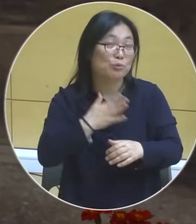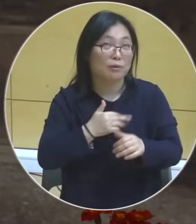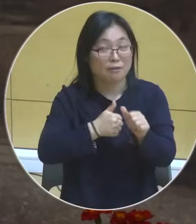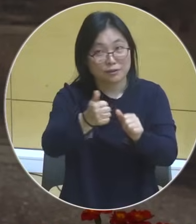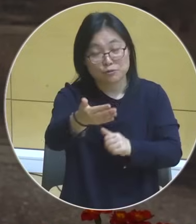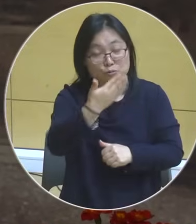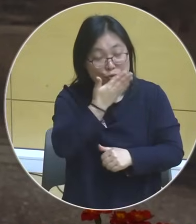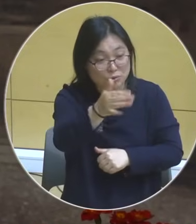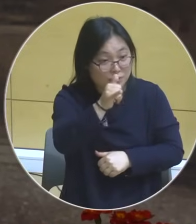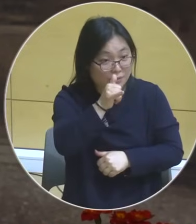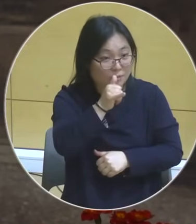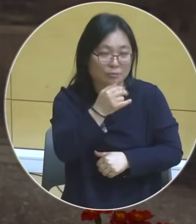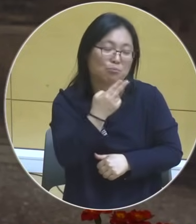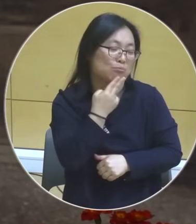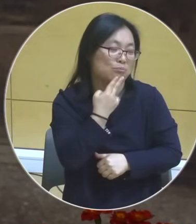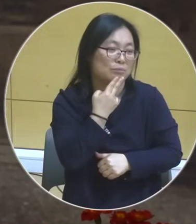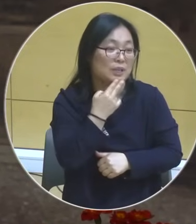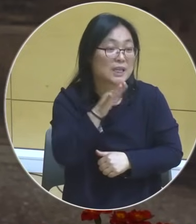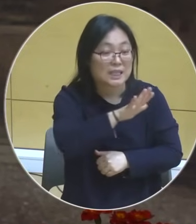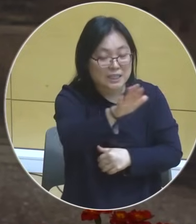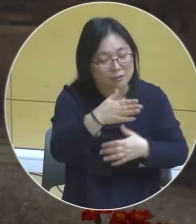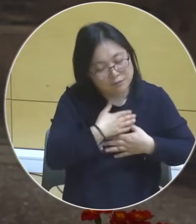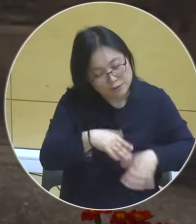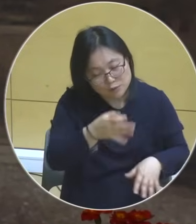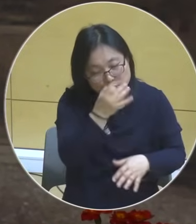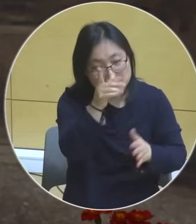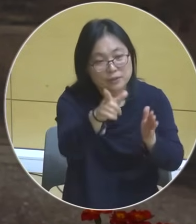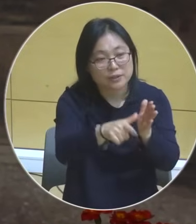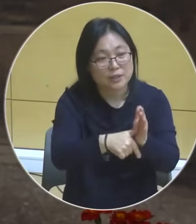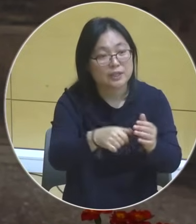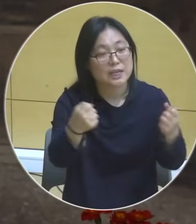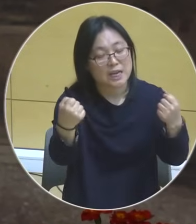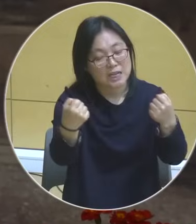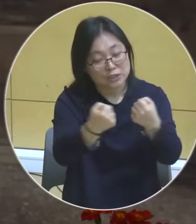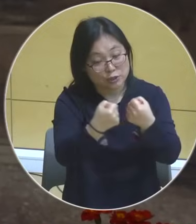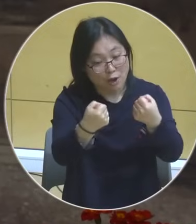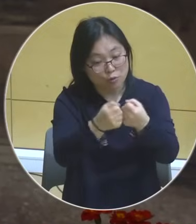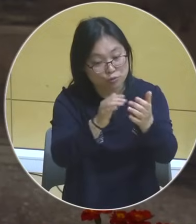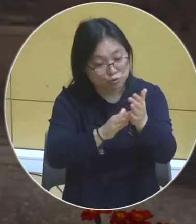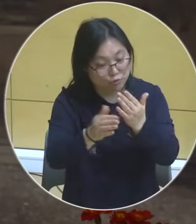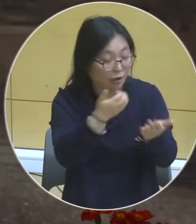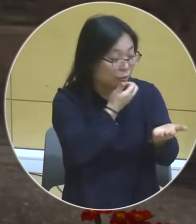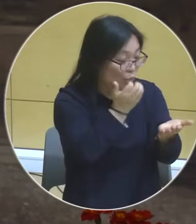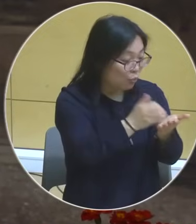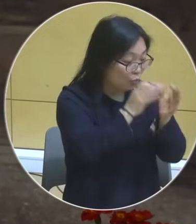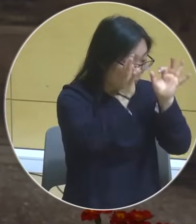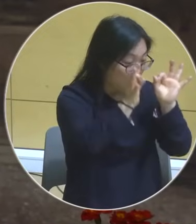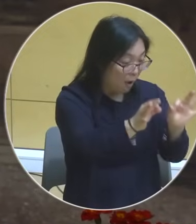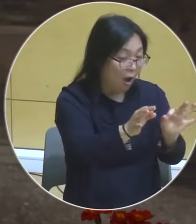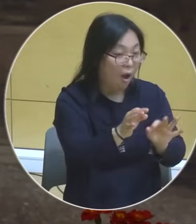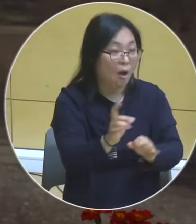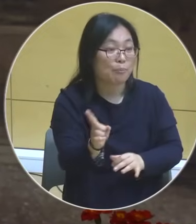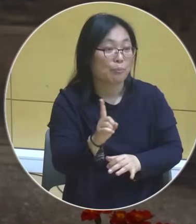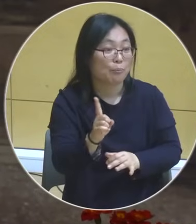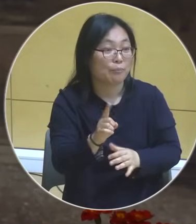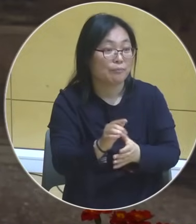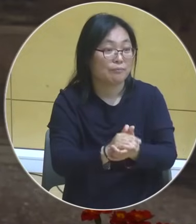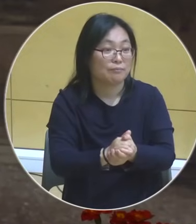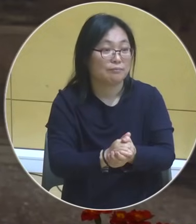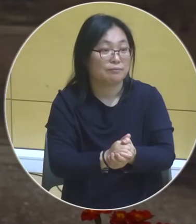않습니까? 그들이 지치고 힘들었을 때, 그들이 쌓아놓은 그 돌을 볼 때 무엇을 생각할 수 있을까요?